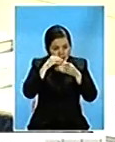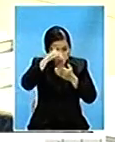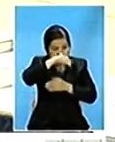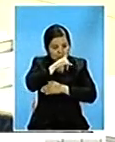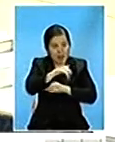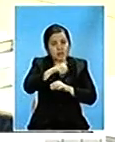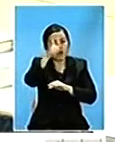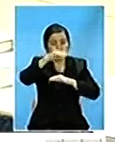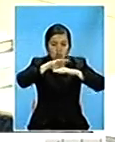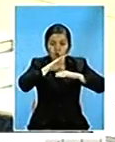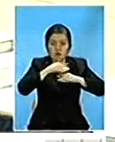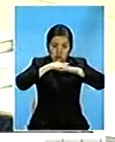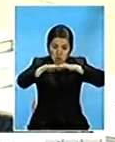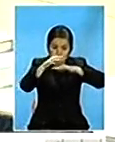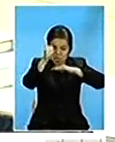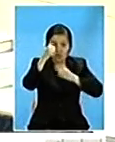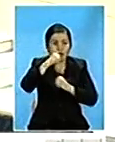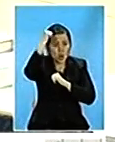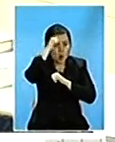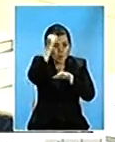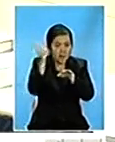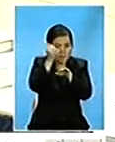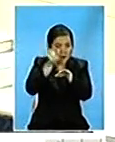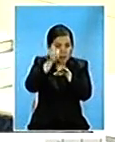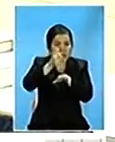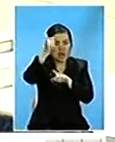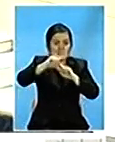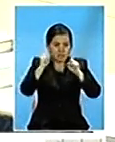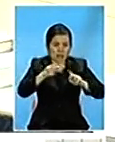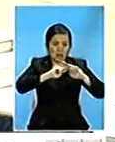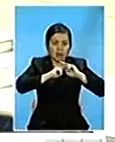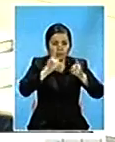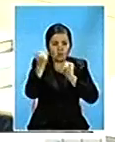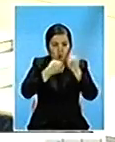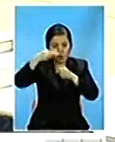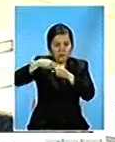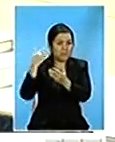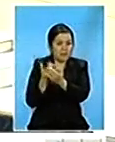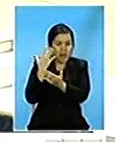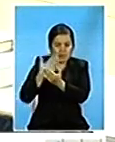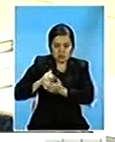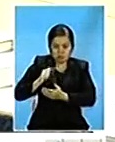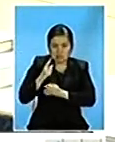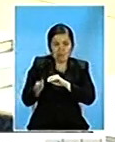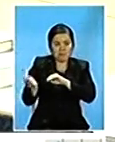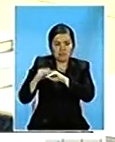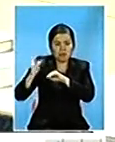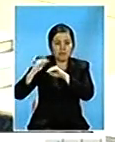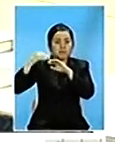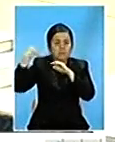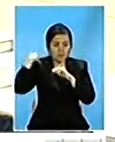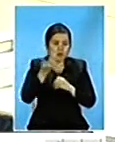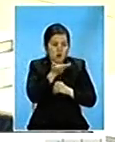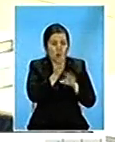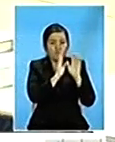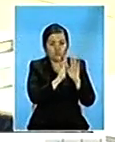พอถนนดีก็มีรถเมย์ประจำทางตอนนี้ก็ต้องรถส่วนตัววิ่งไปในค่าใช้จ่ายเผาน้ำมันทิ้งอีกมากเลยงั้นขอฝากท่านปี